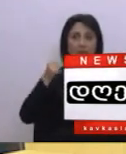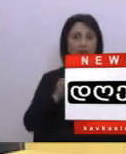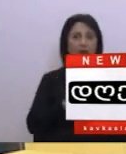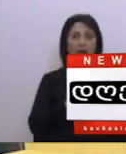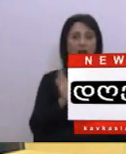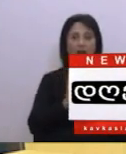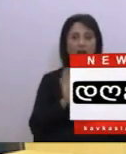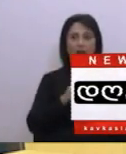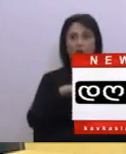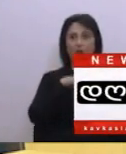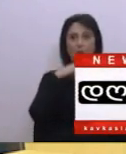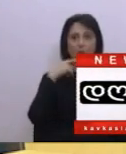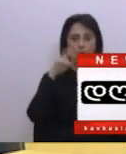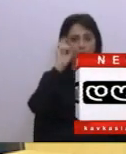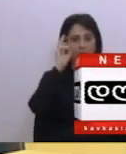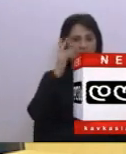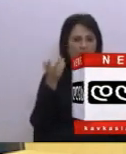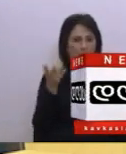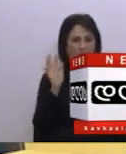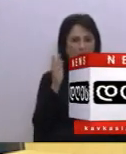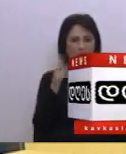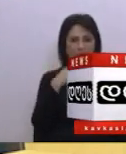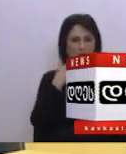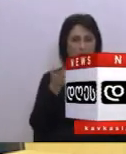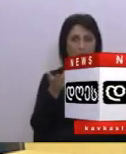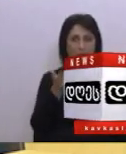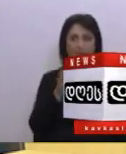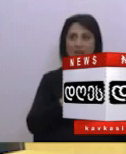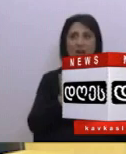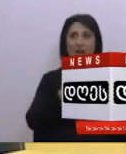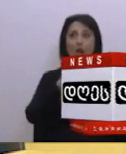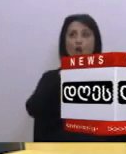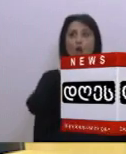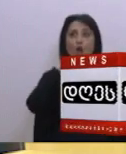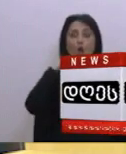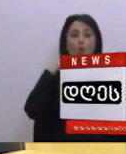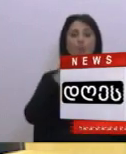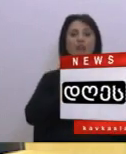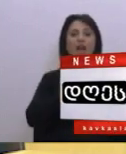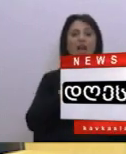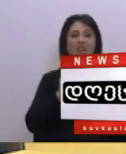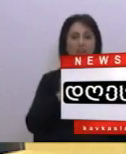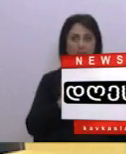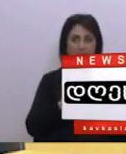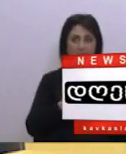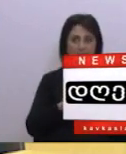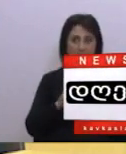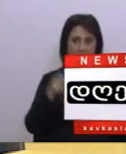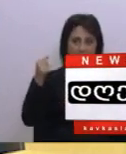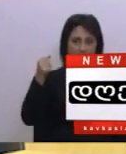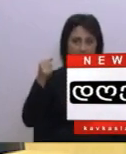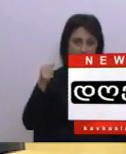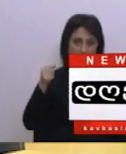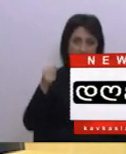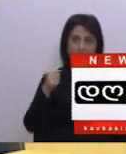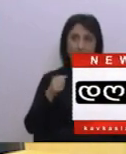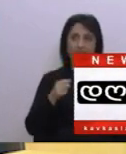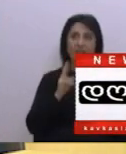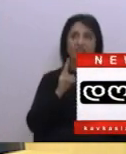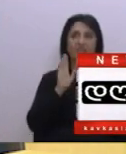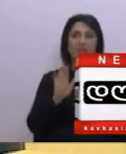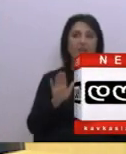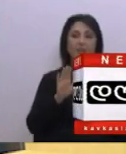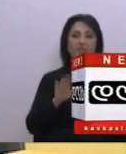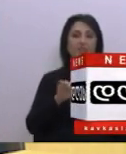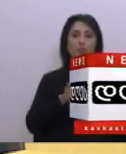ara rusul mtavrobas tu ragatsas isamboben ara rusetis agentebso eseti lozungi aks da vin khemzvanelos